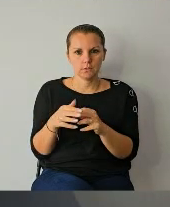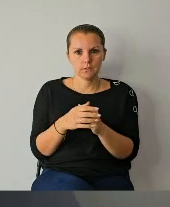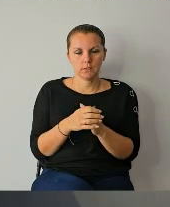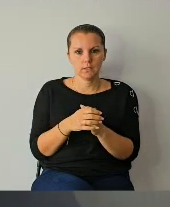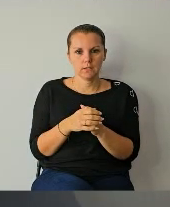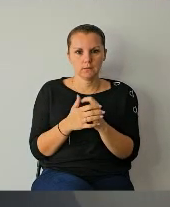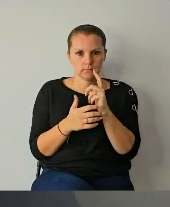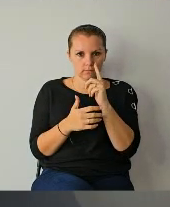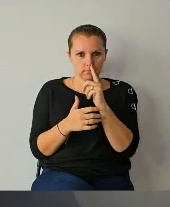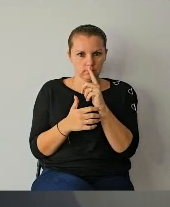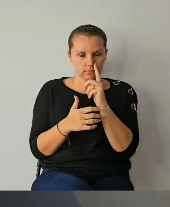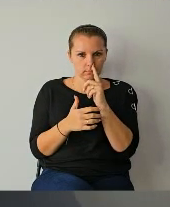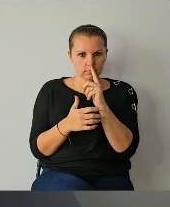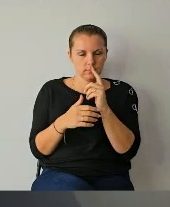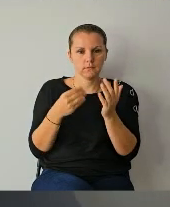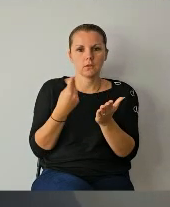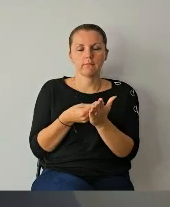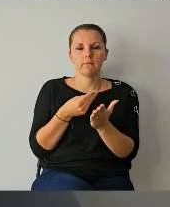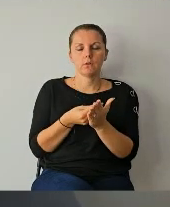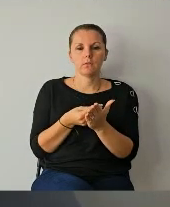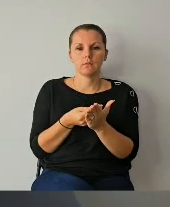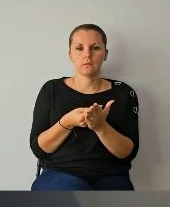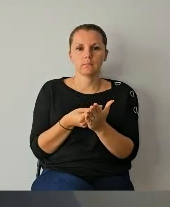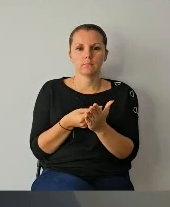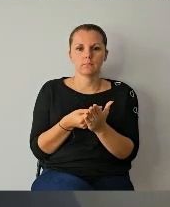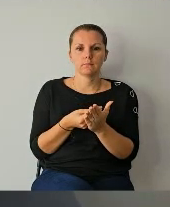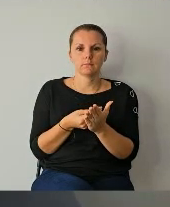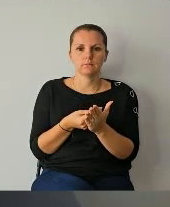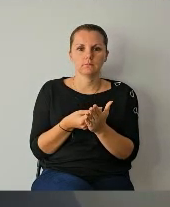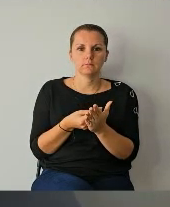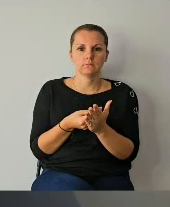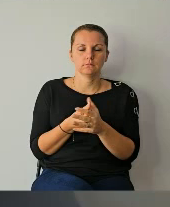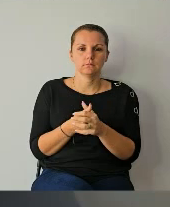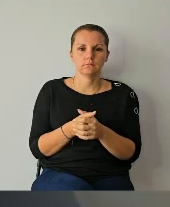jeśli chodzi o kwotę,